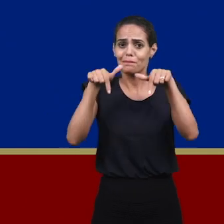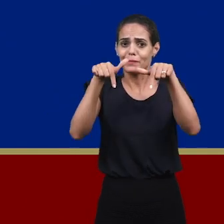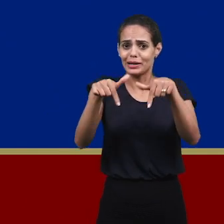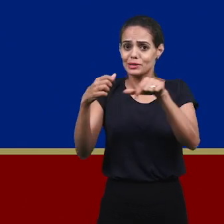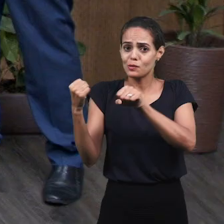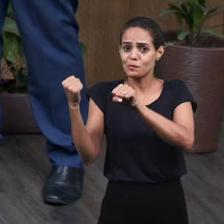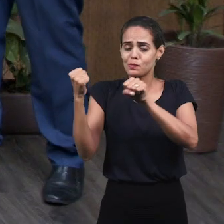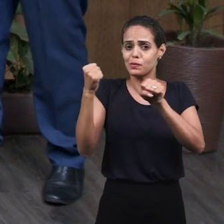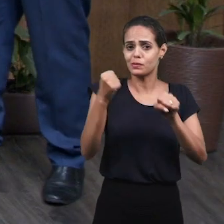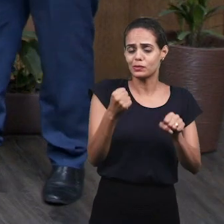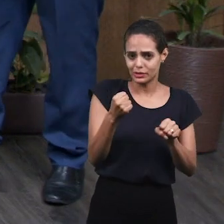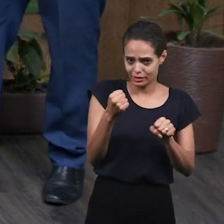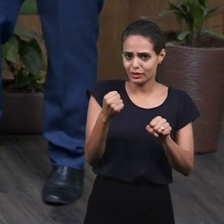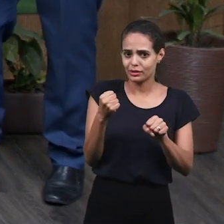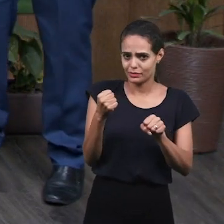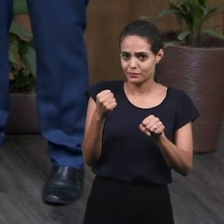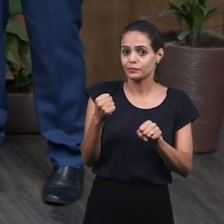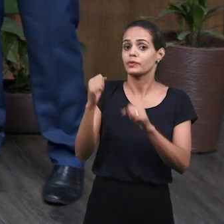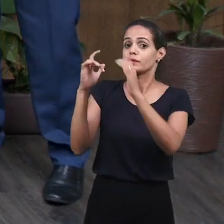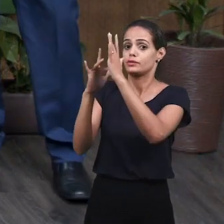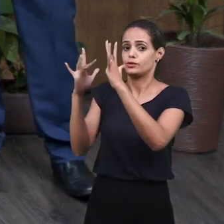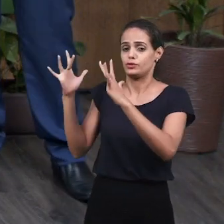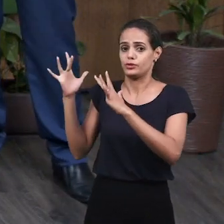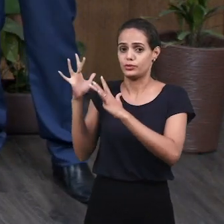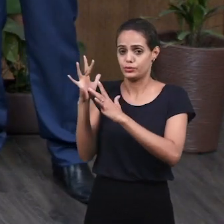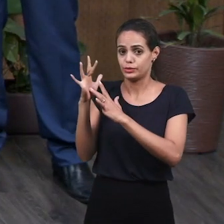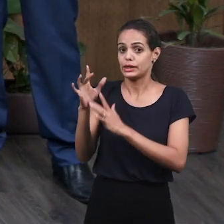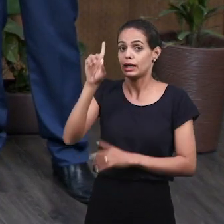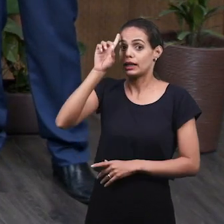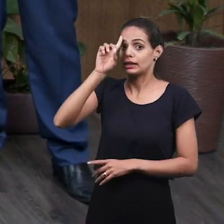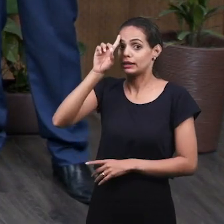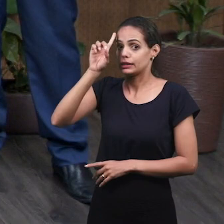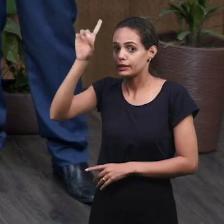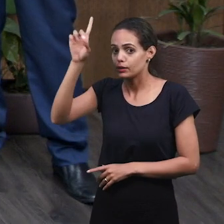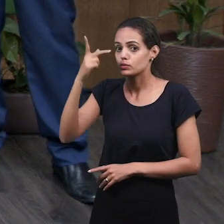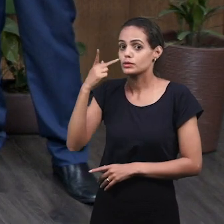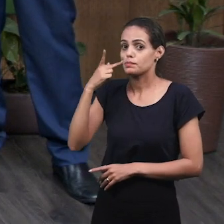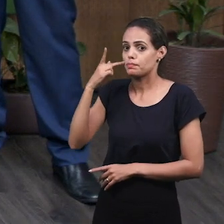Jésus. Dieu le Père, c'est Jésus, et c'est lui qui met,